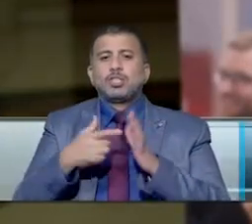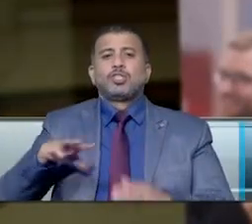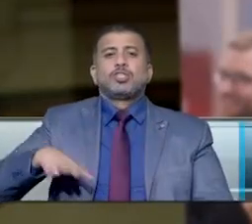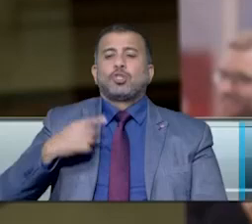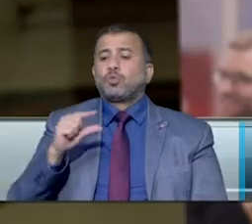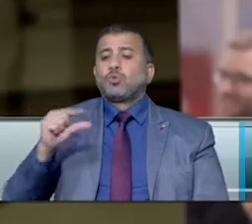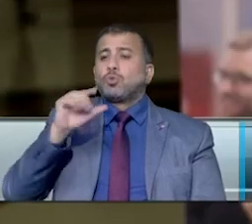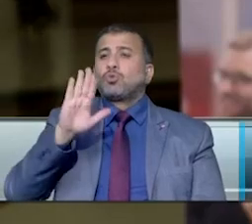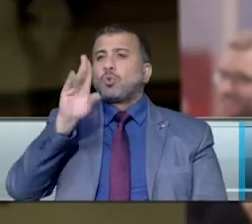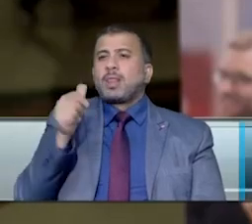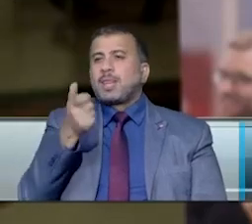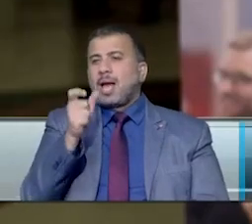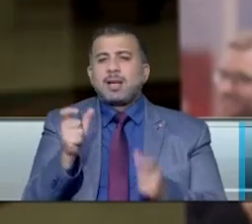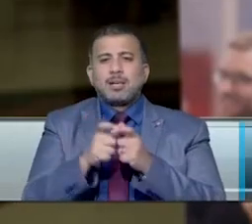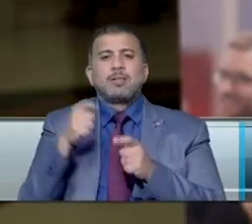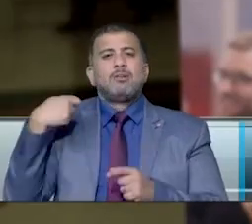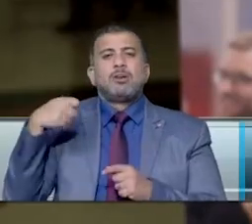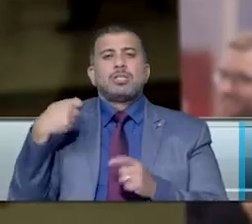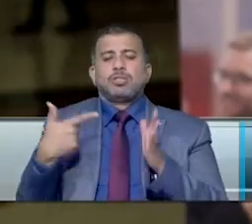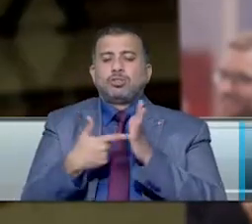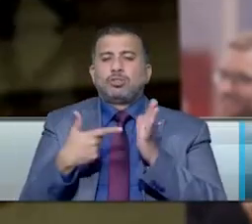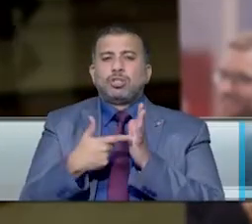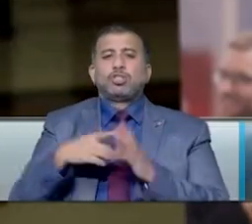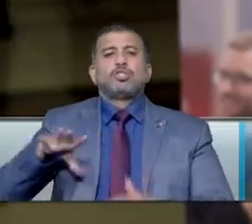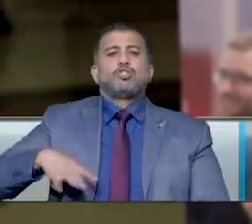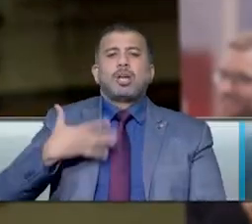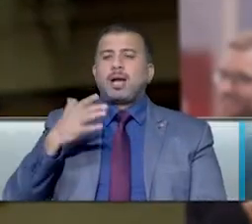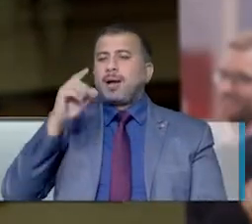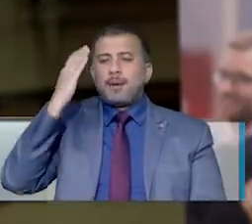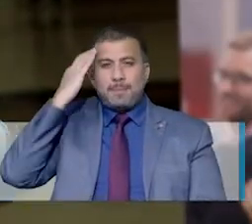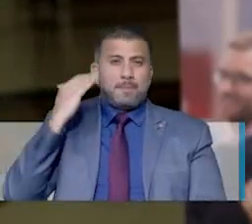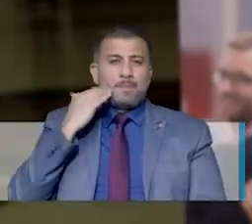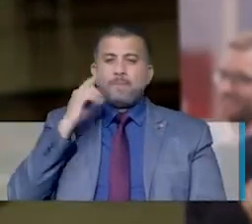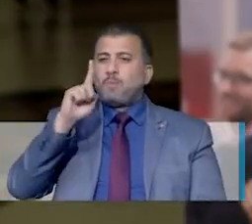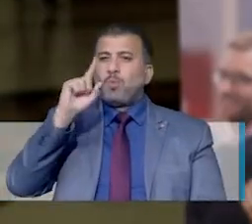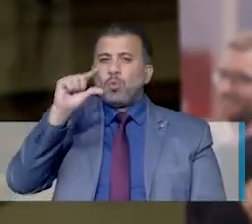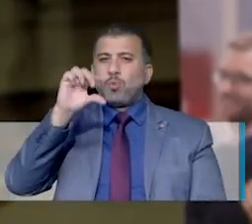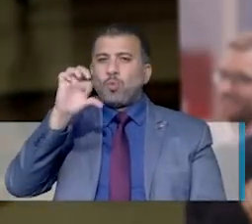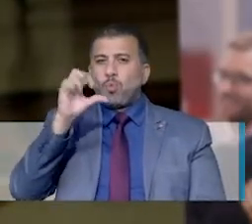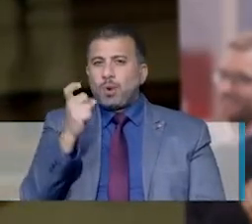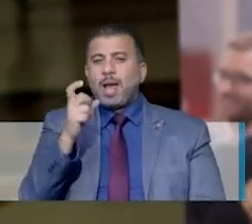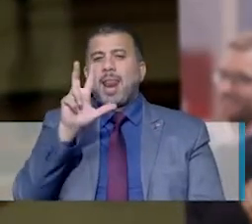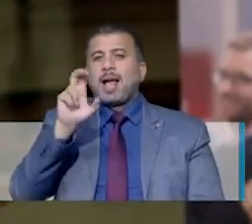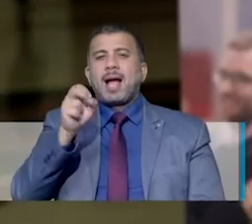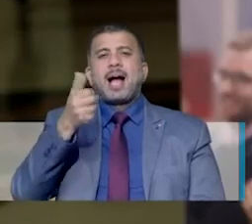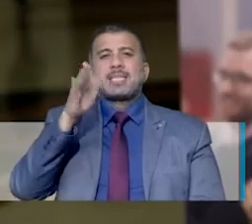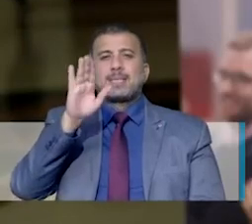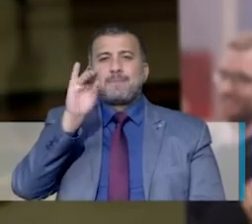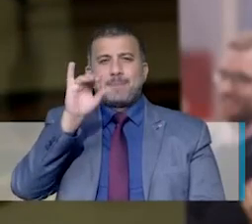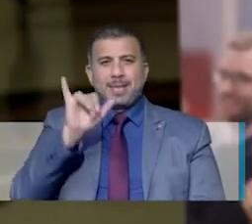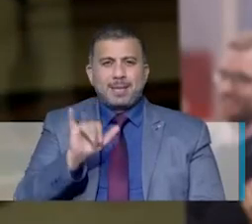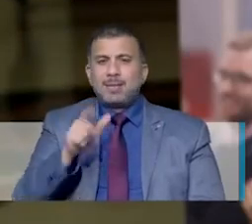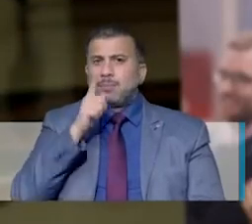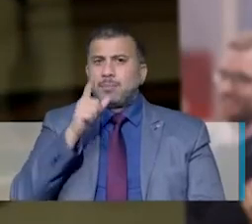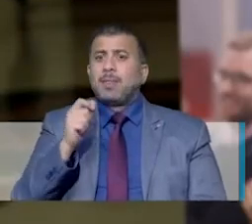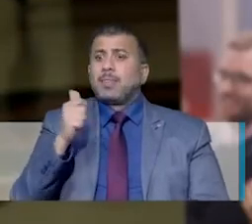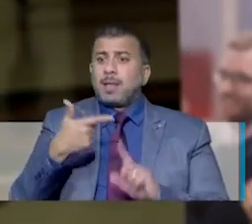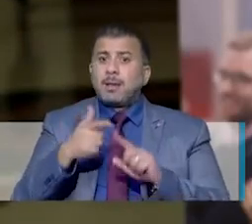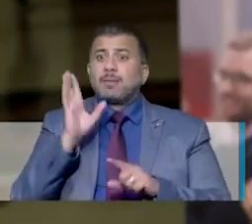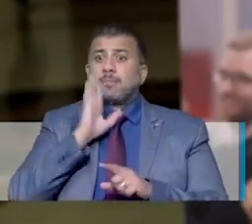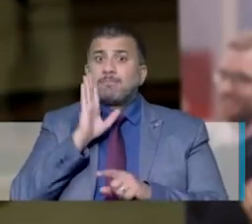دكتور سلطان القاسمي ورئيسه الجامعه الشيخ ب دور القاسمي في المؤتمر الثاني لممارسات